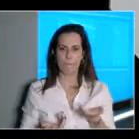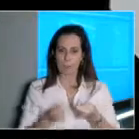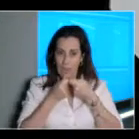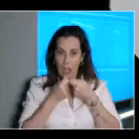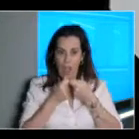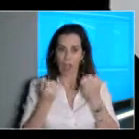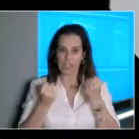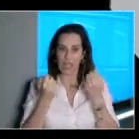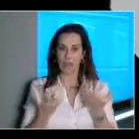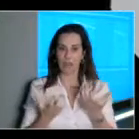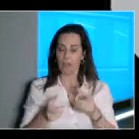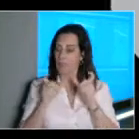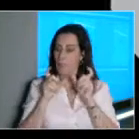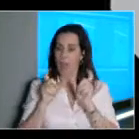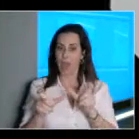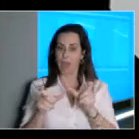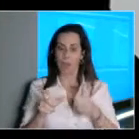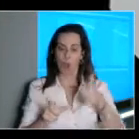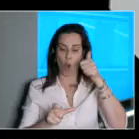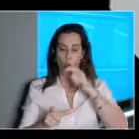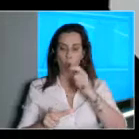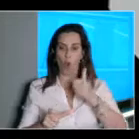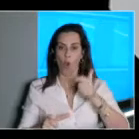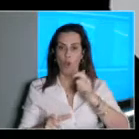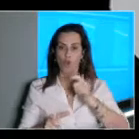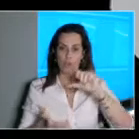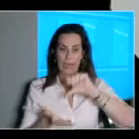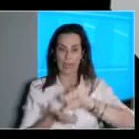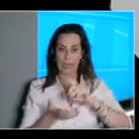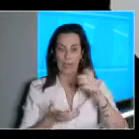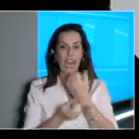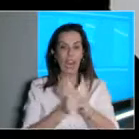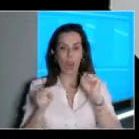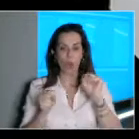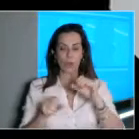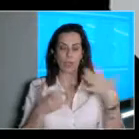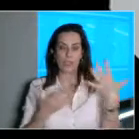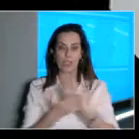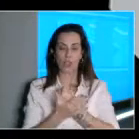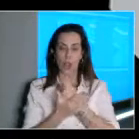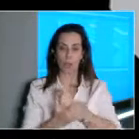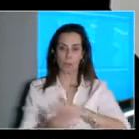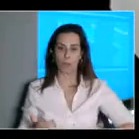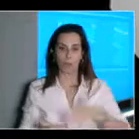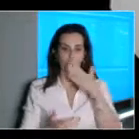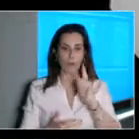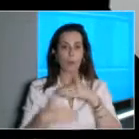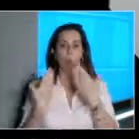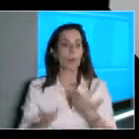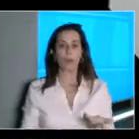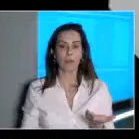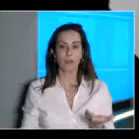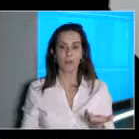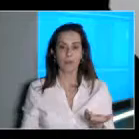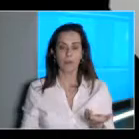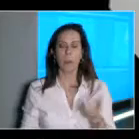ככה. ומנע מאופר ברקוביץ', מועמד חילוני, מועמד לא חילוני, ועל מי הוא נתן, למי הם